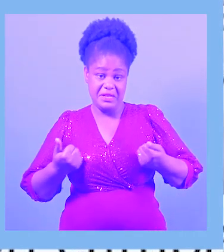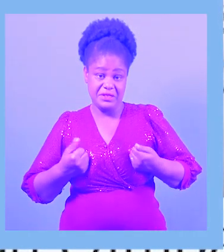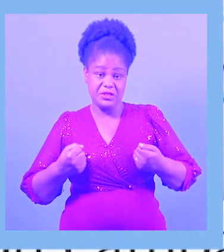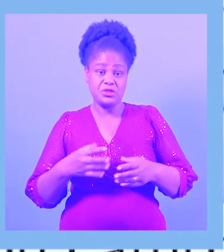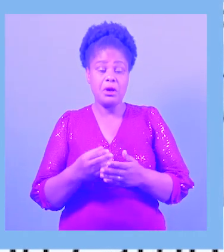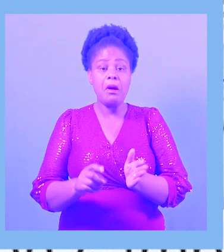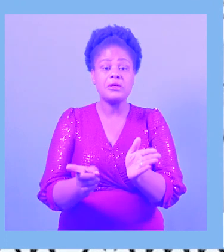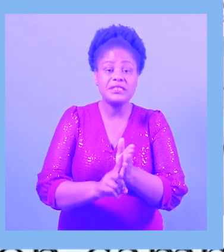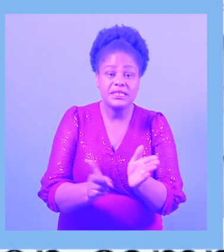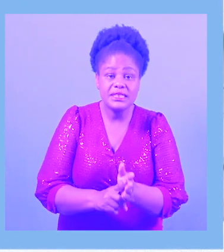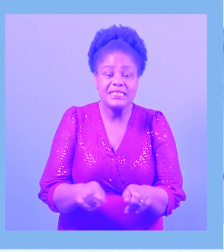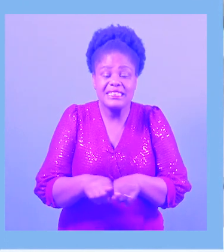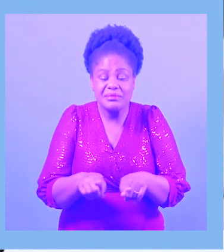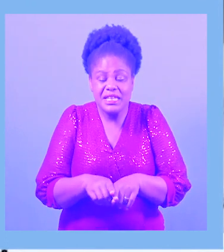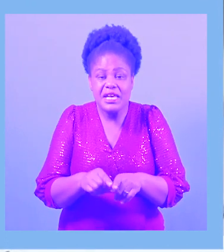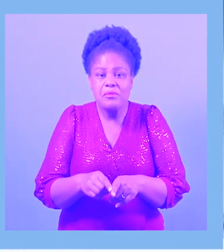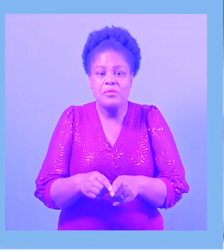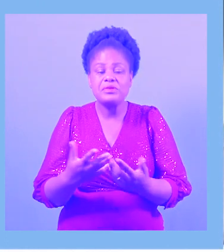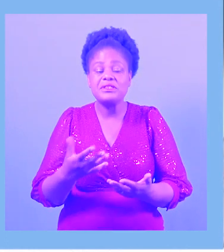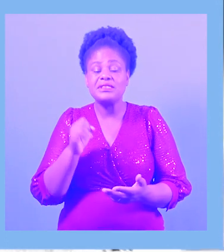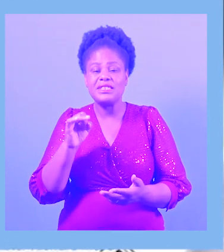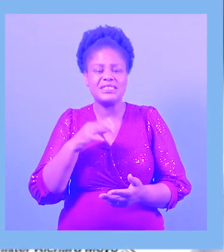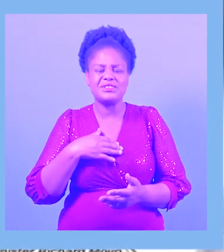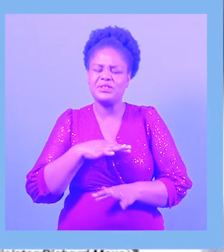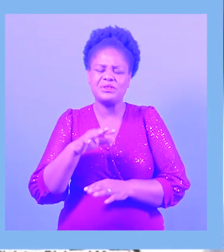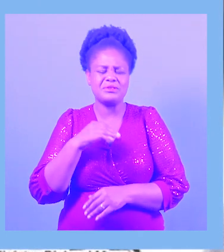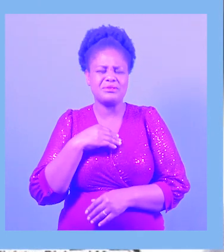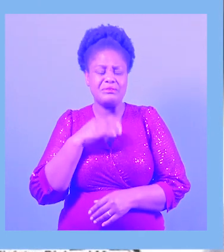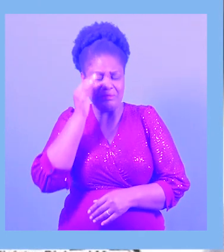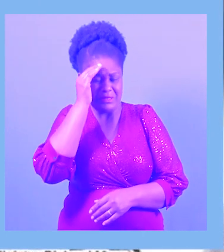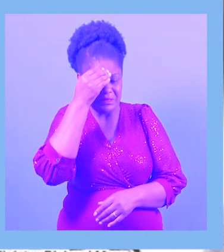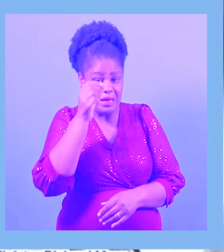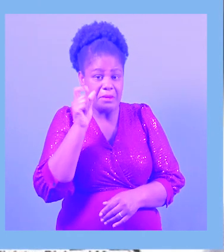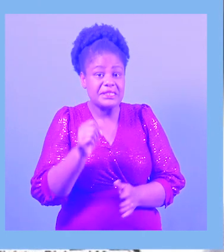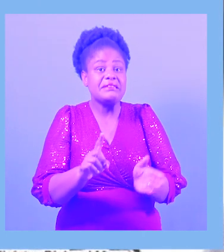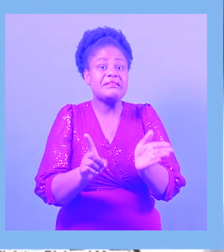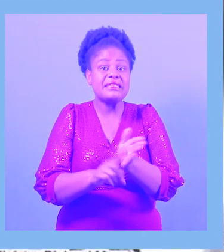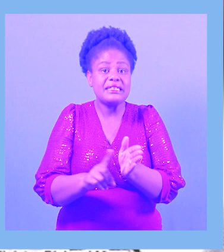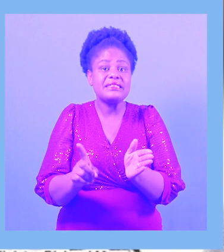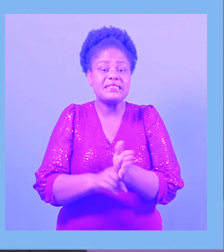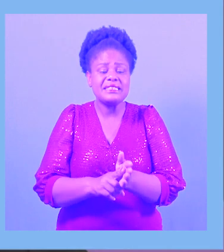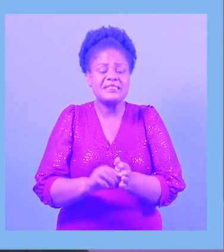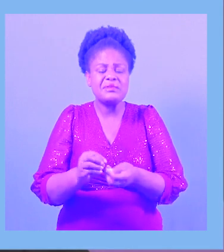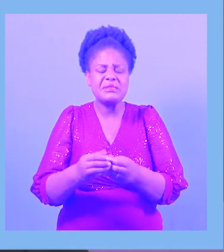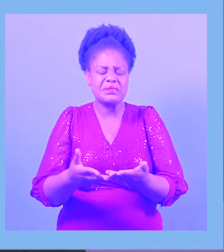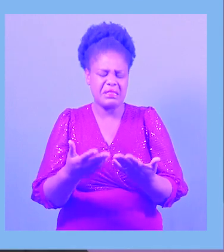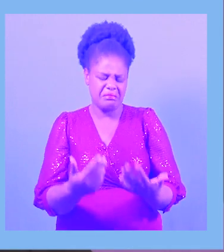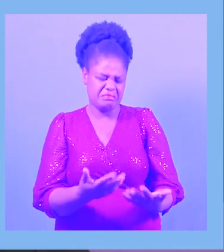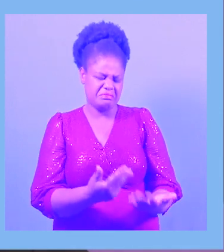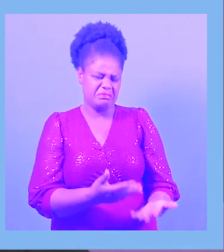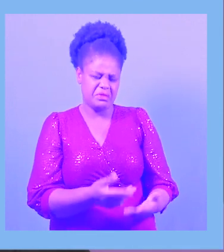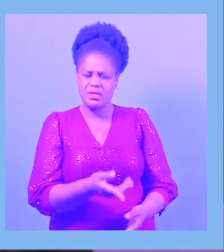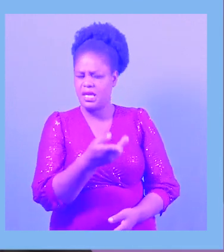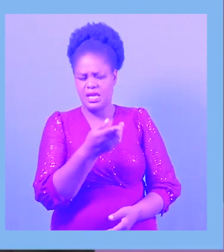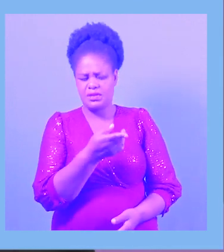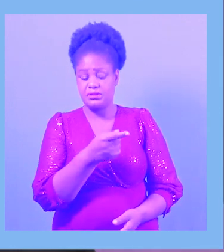kuita pabonde kutodyiwa nemuchenje ikoko Mai Chisamba. Hazvinyadzisi. Mutambo uya unosurutsa munhu. Munotoona munhu achifamba kuti